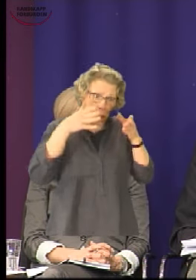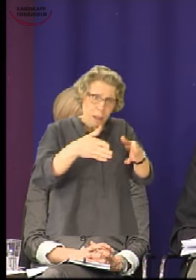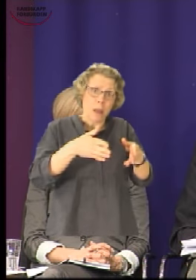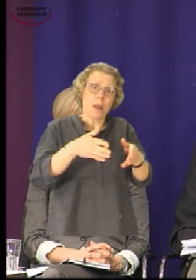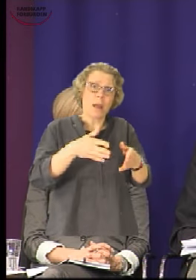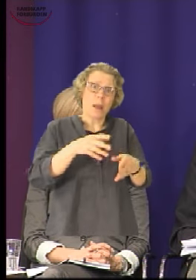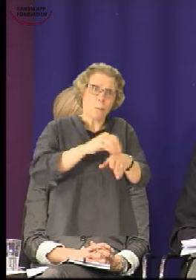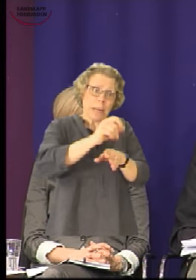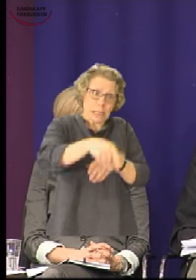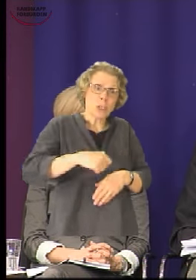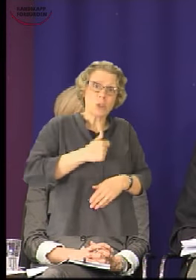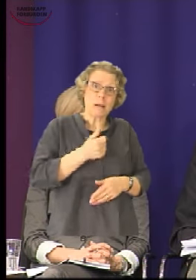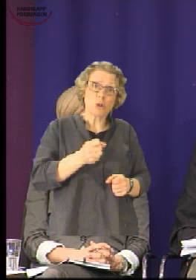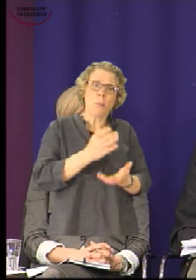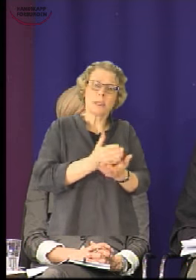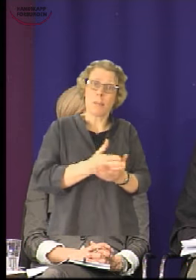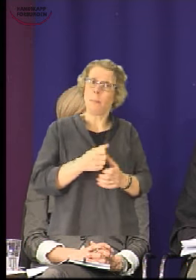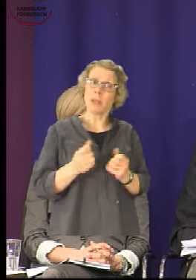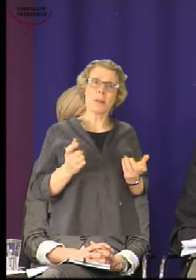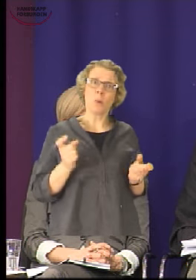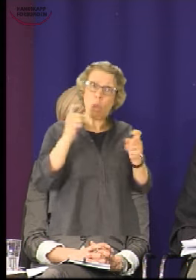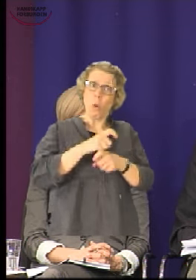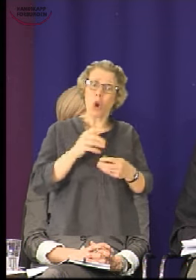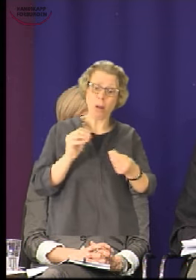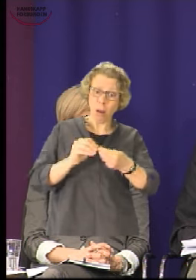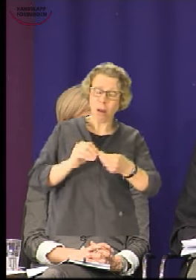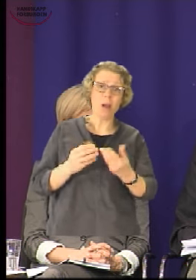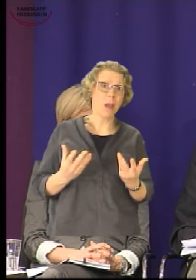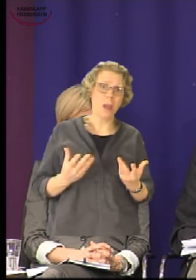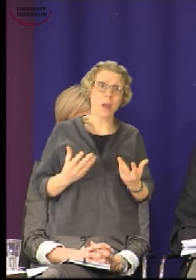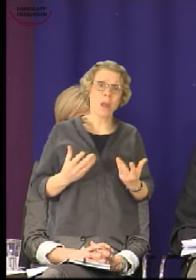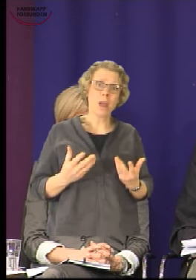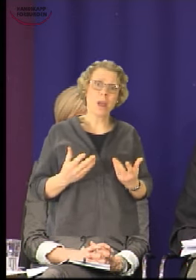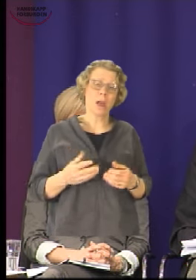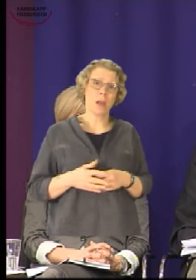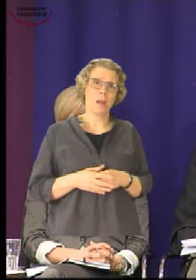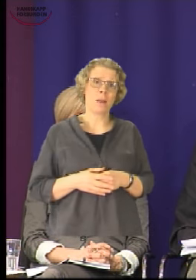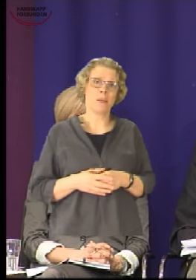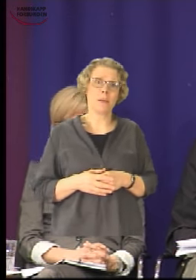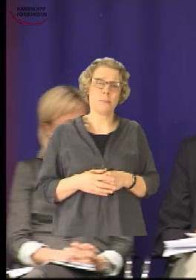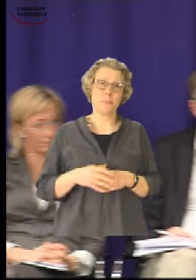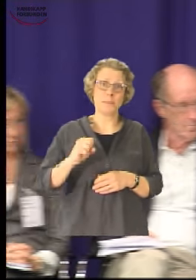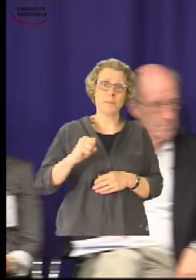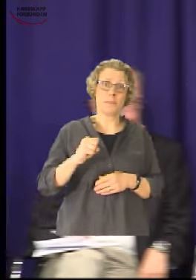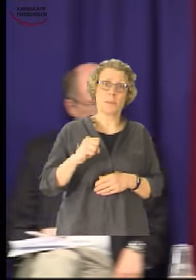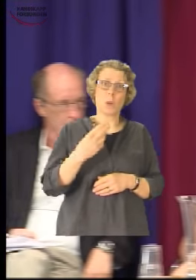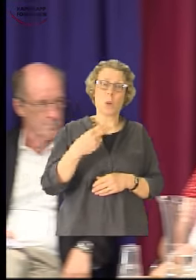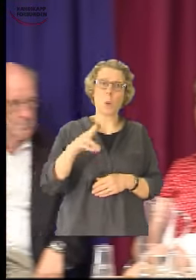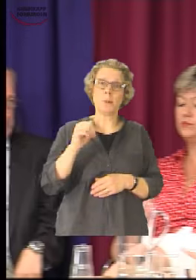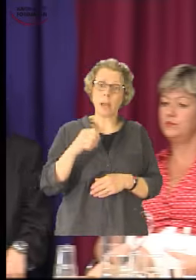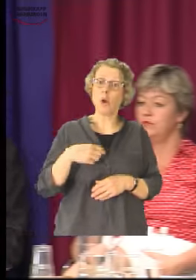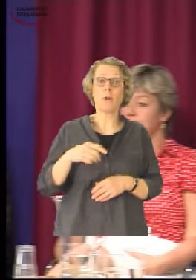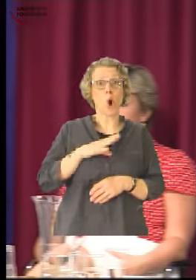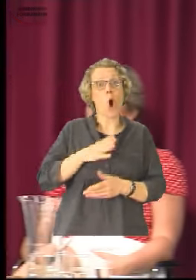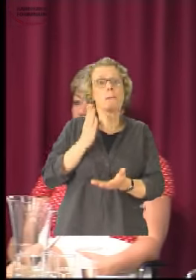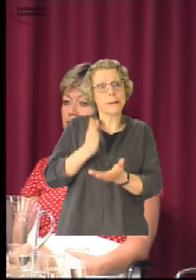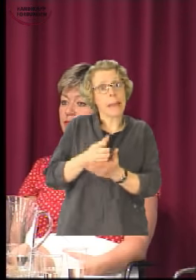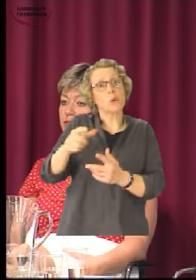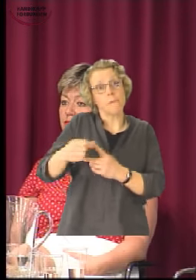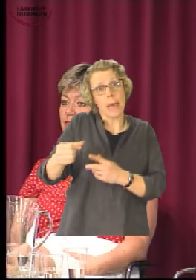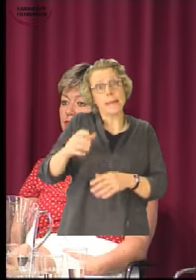Det är ju inte de som bestämmer. De väljer ju inte själva de minst effektiva läkemedlen. Man har rätt att själv välja behandling.